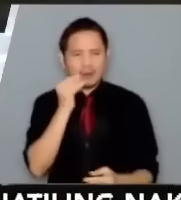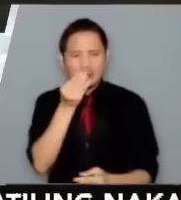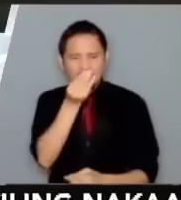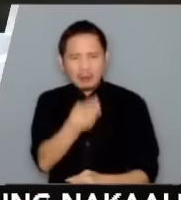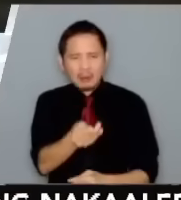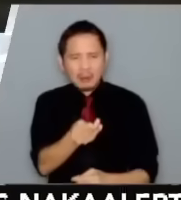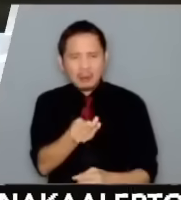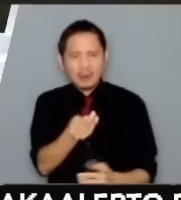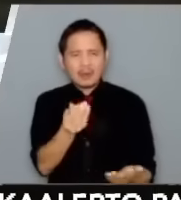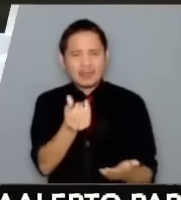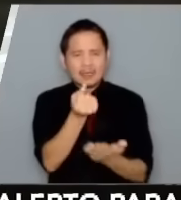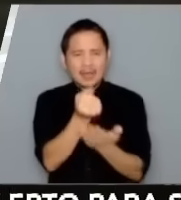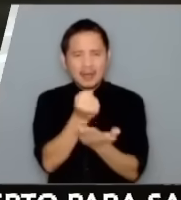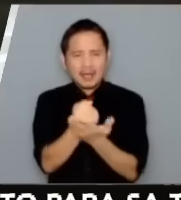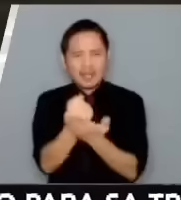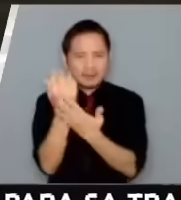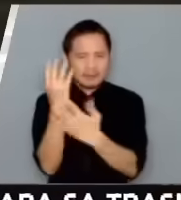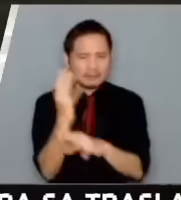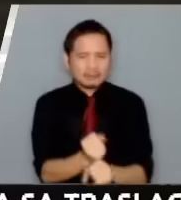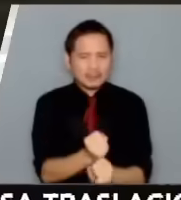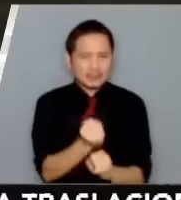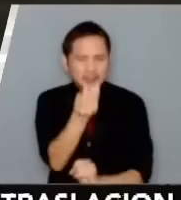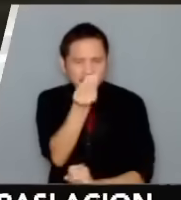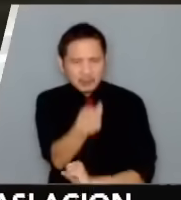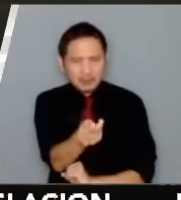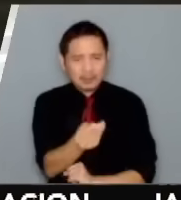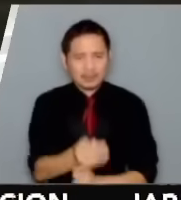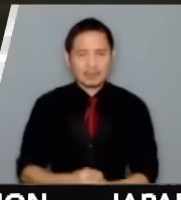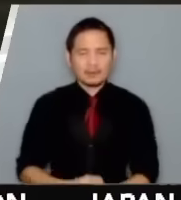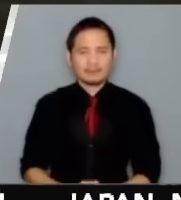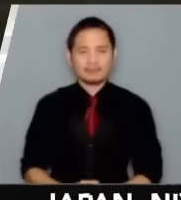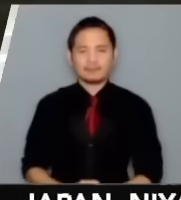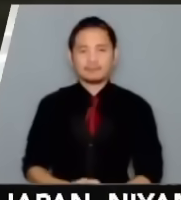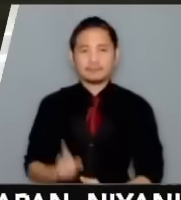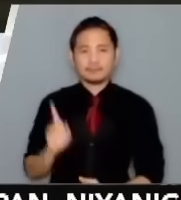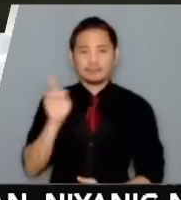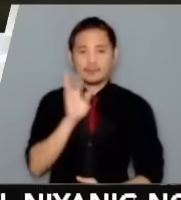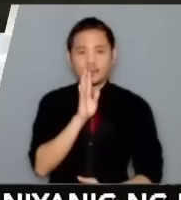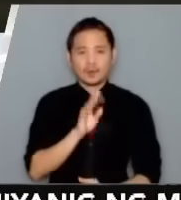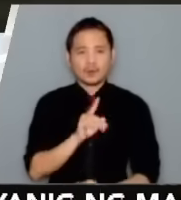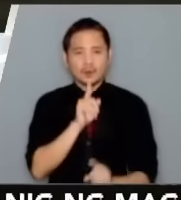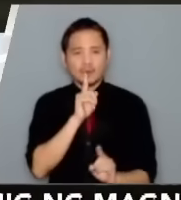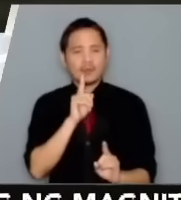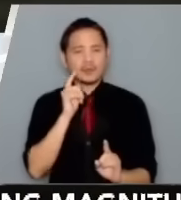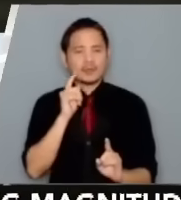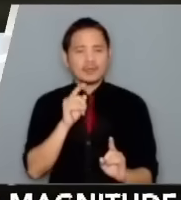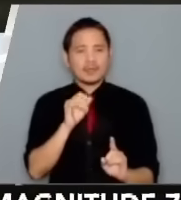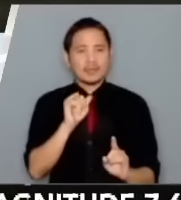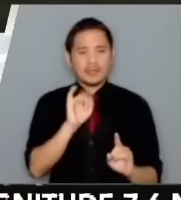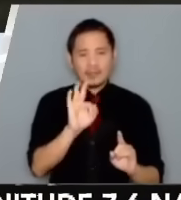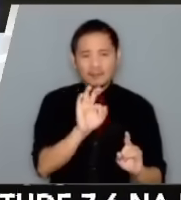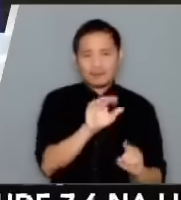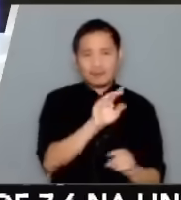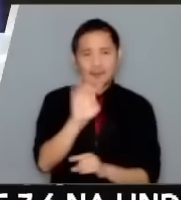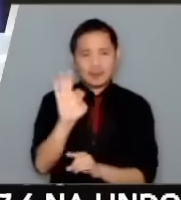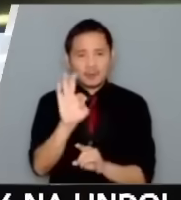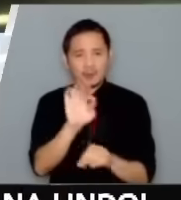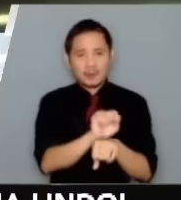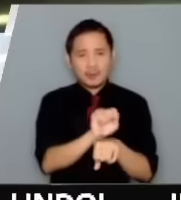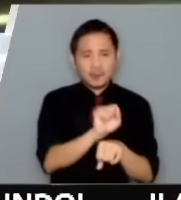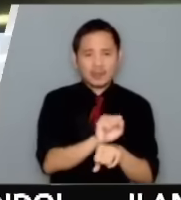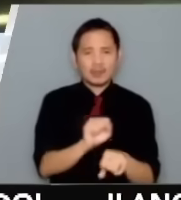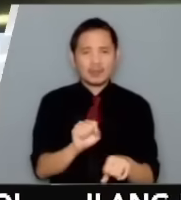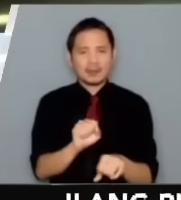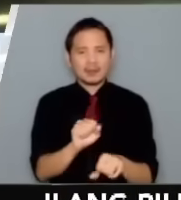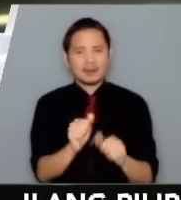sahod. Ay, pagdating doon sa mga co-op, arawan lang kami. Ay, paano kami kumakain ng ano niyan?